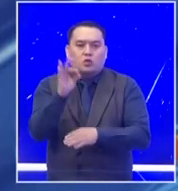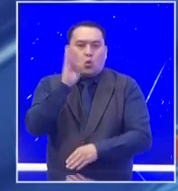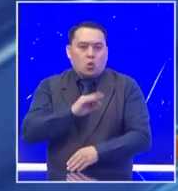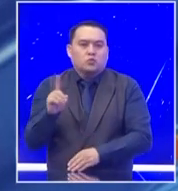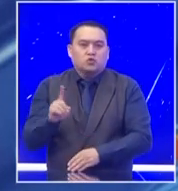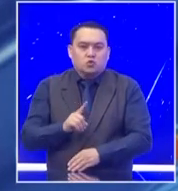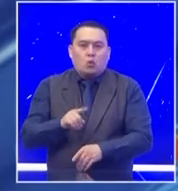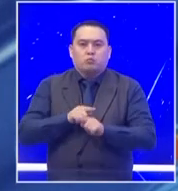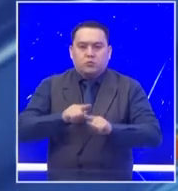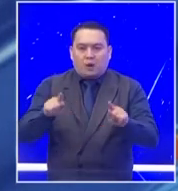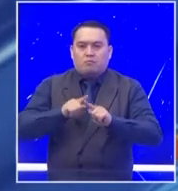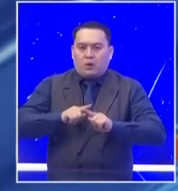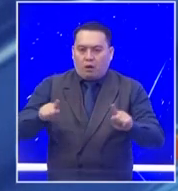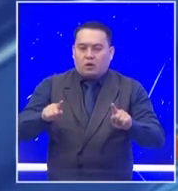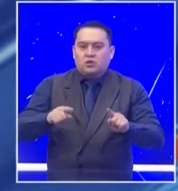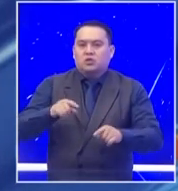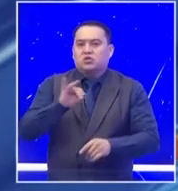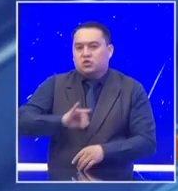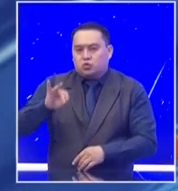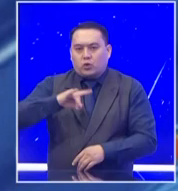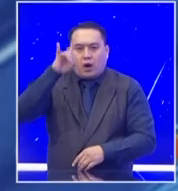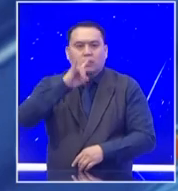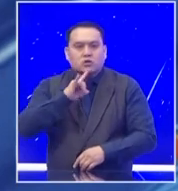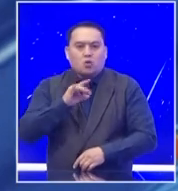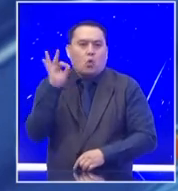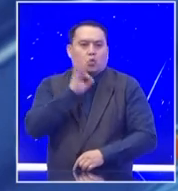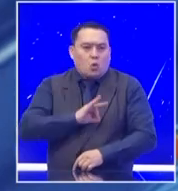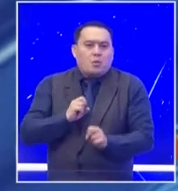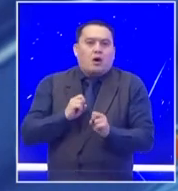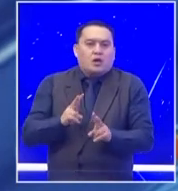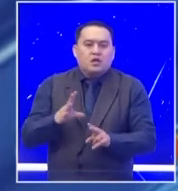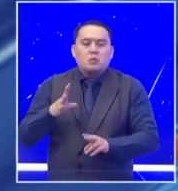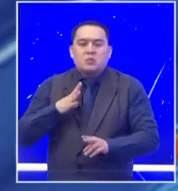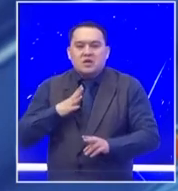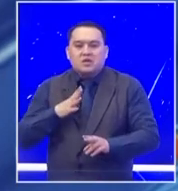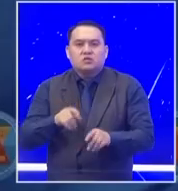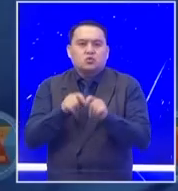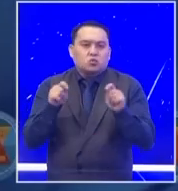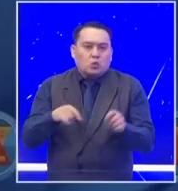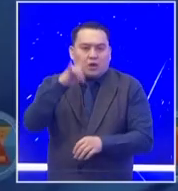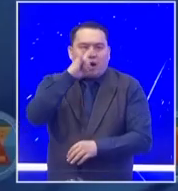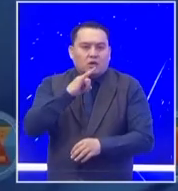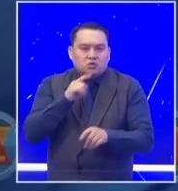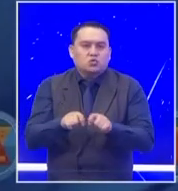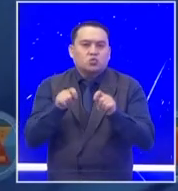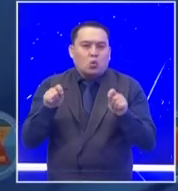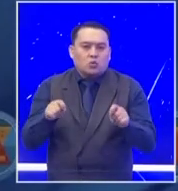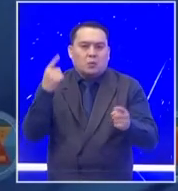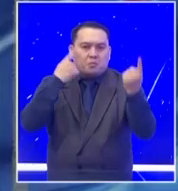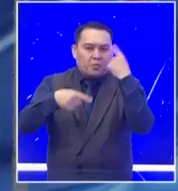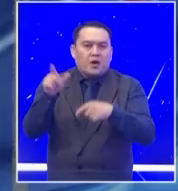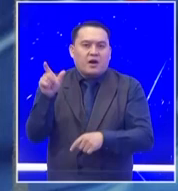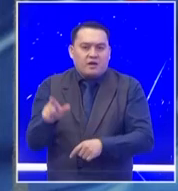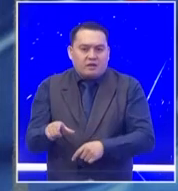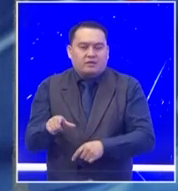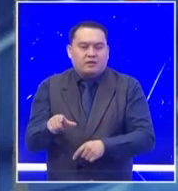чтобы просветлять о истории Казахстана, о том, какие были именно были созданы Казахстаном, да, известные поэты.